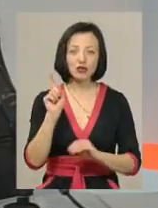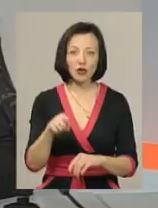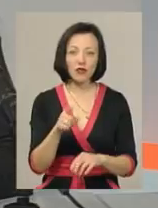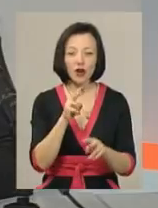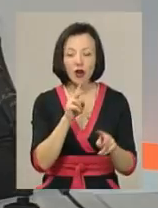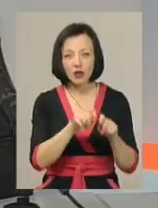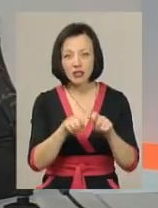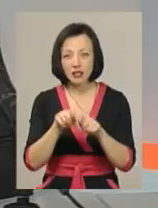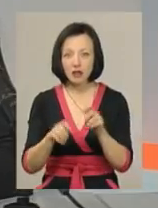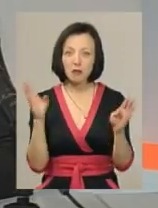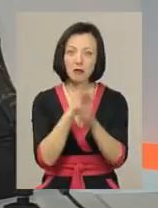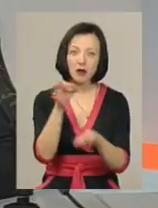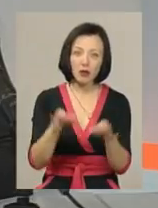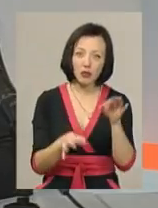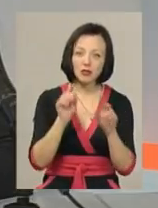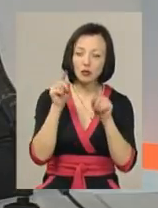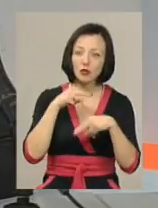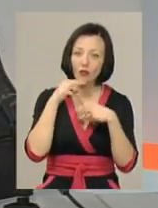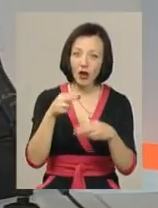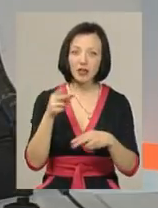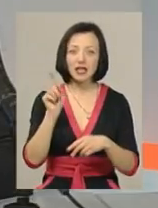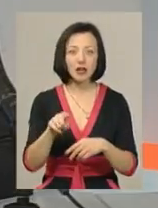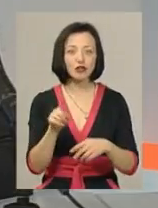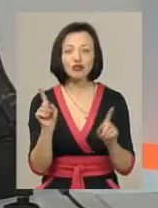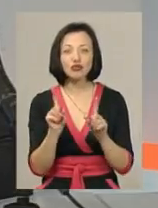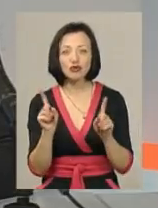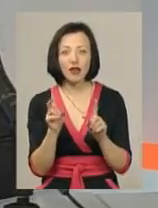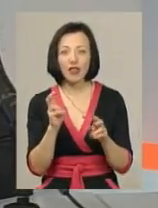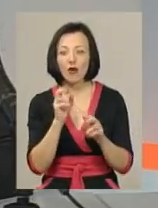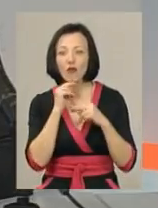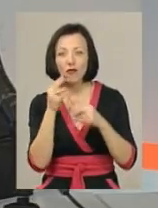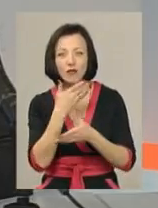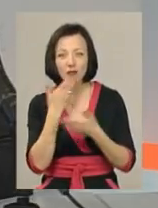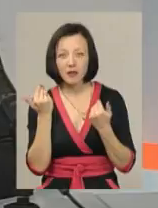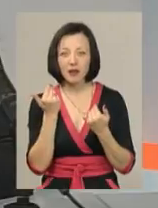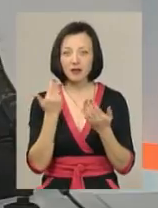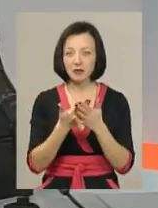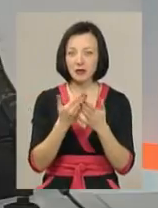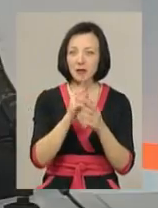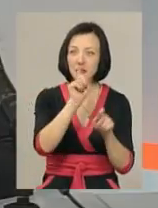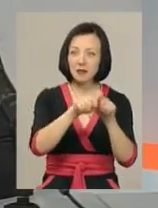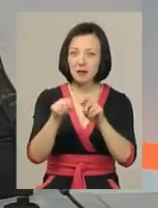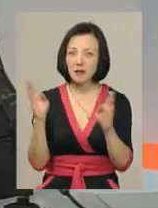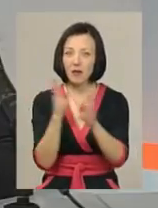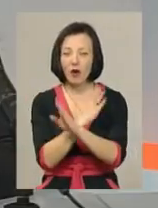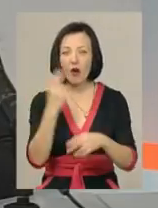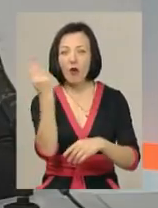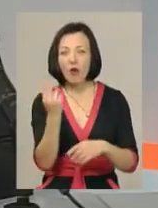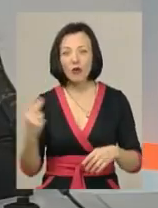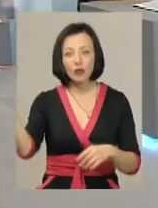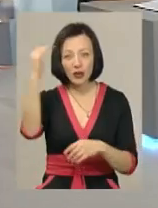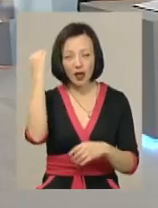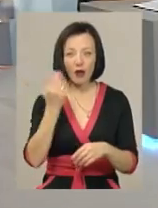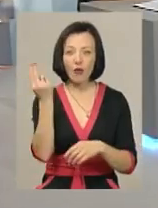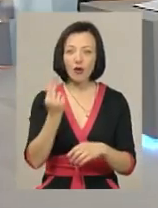ви розглядаєте навколишню природу Зверніть її увагу на те на що вона не не звертає увагу на що ви не звертаєте увагу якого кольору небо якого